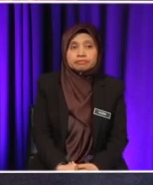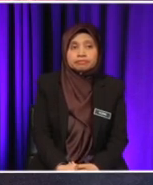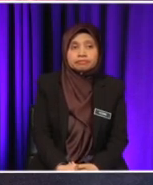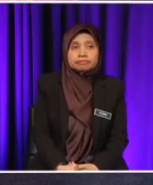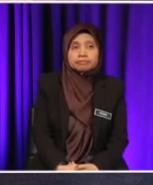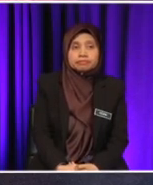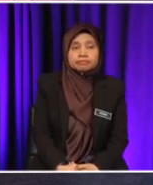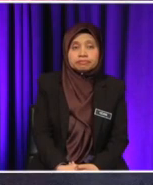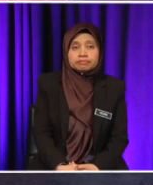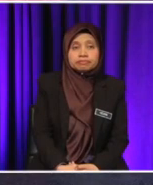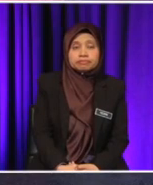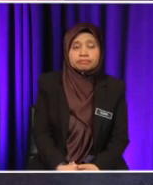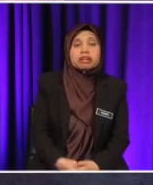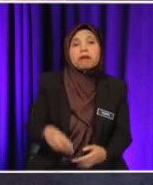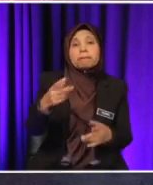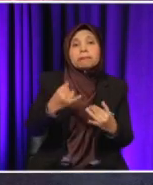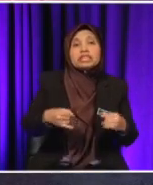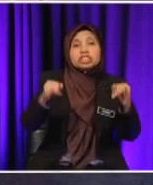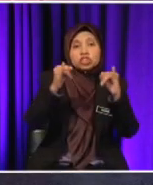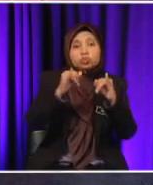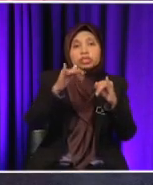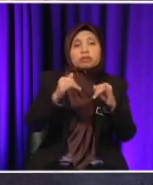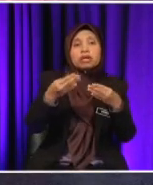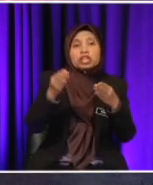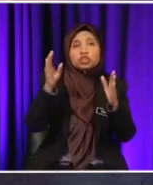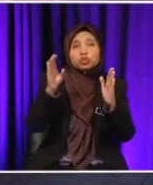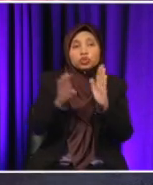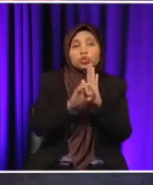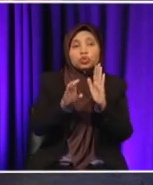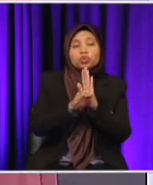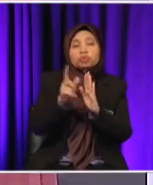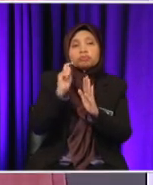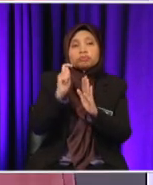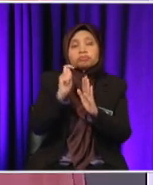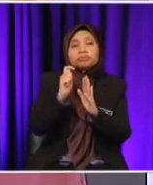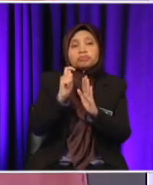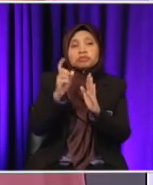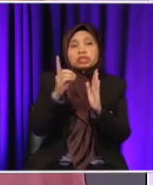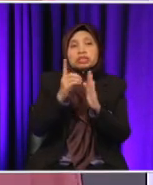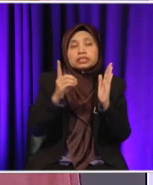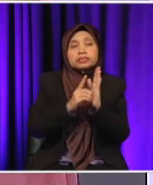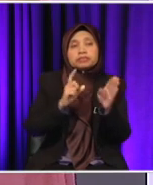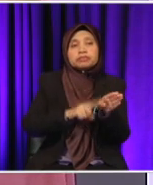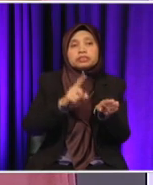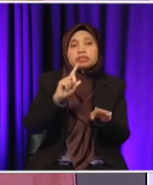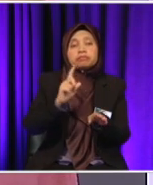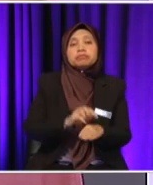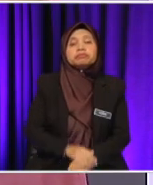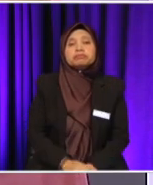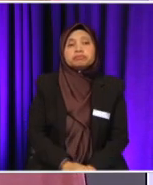peristiwa pantun yang saya bagi contoh tadi berdasarkan peristiwa di mana peristiwa